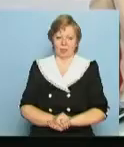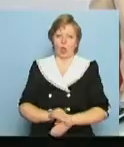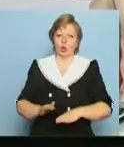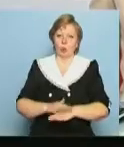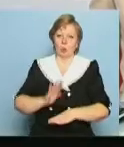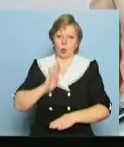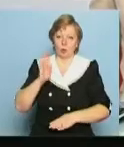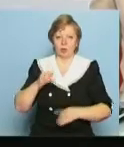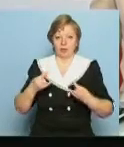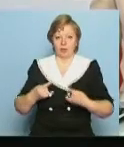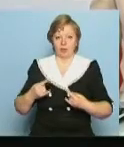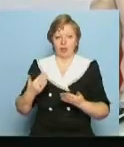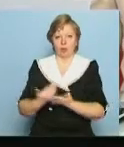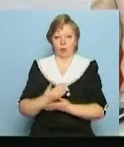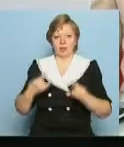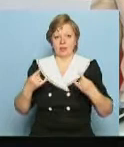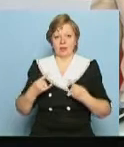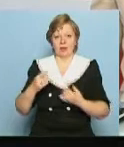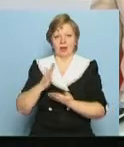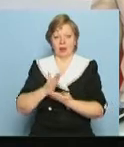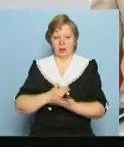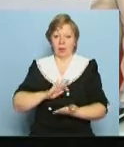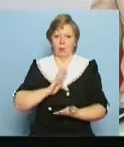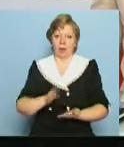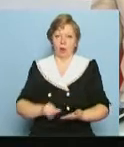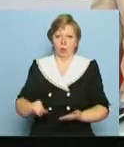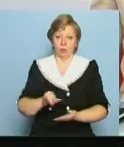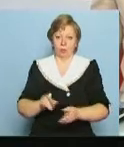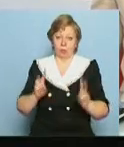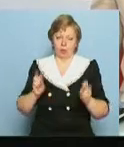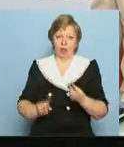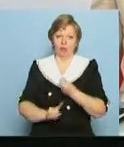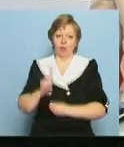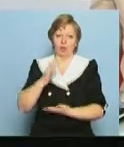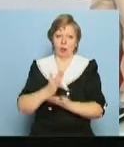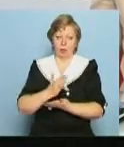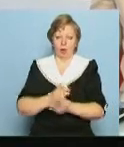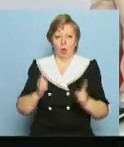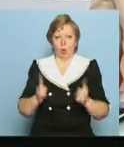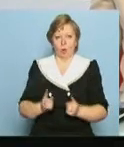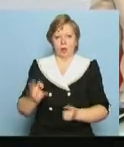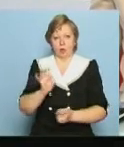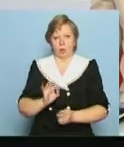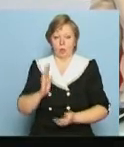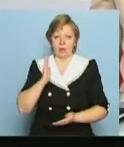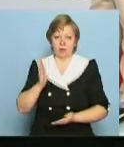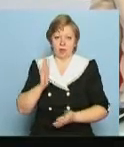Доброе утро. В эфире новости телеканала «Моя Удмуртия», в студии Марины Симонова. И в начале выпуска коротко о предстоящих событиях наступившего